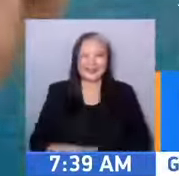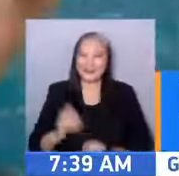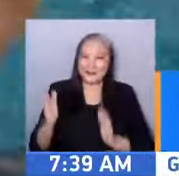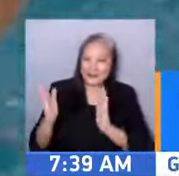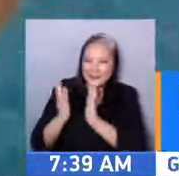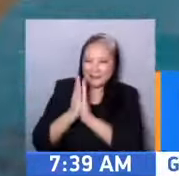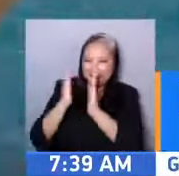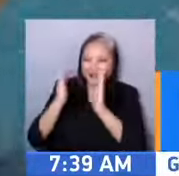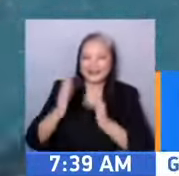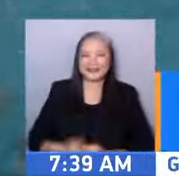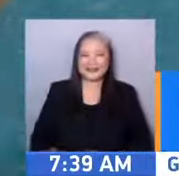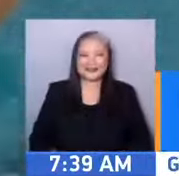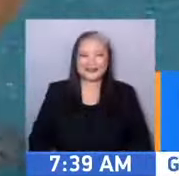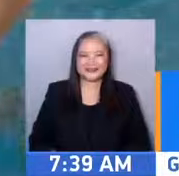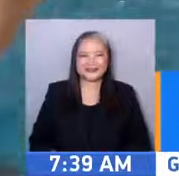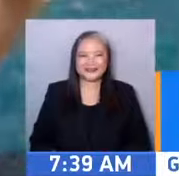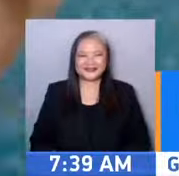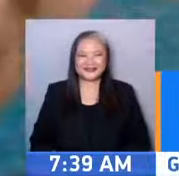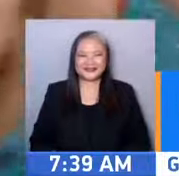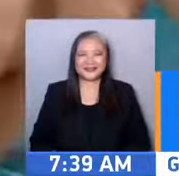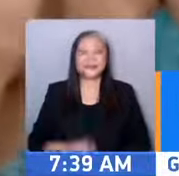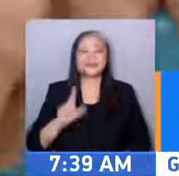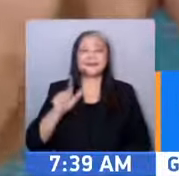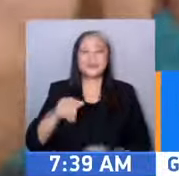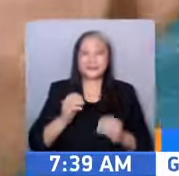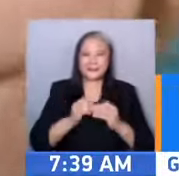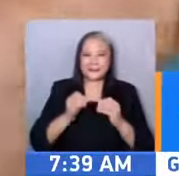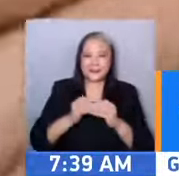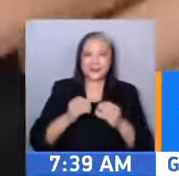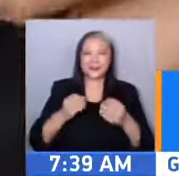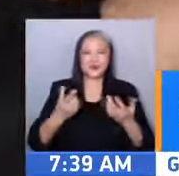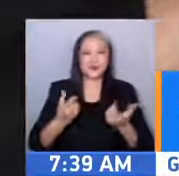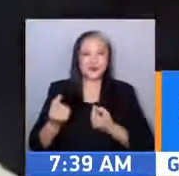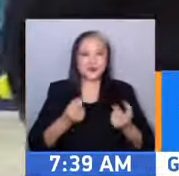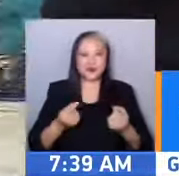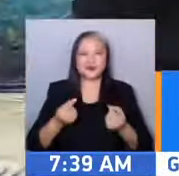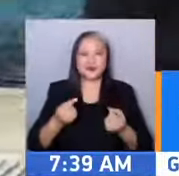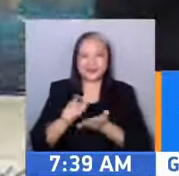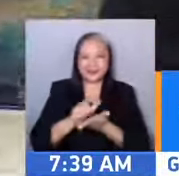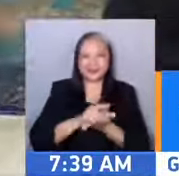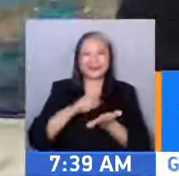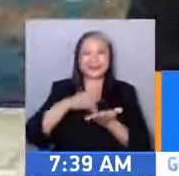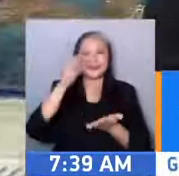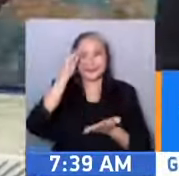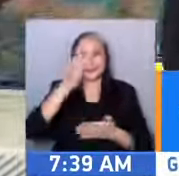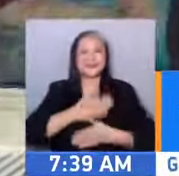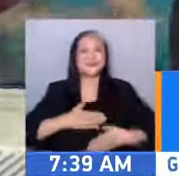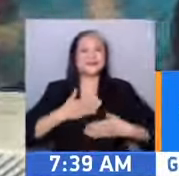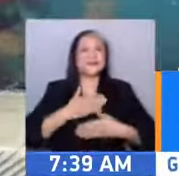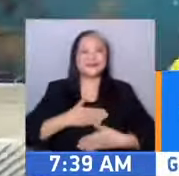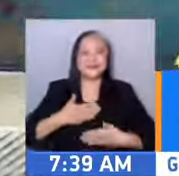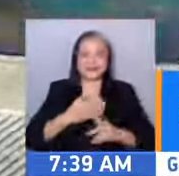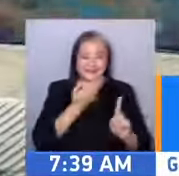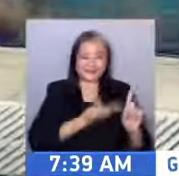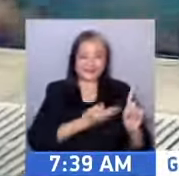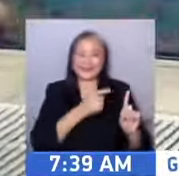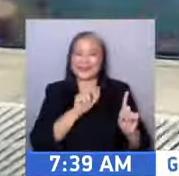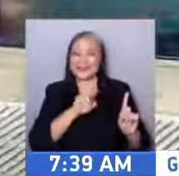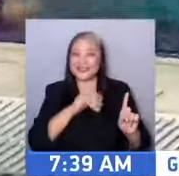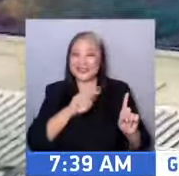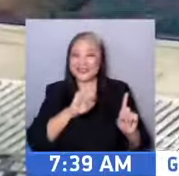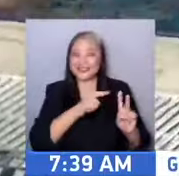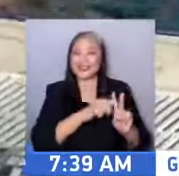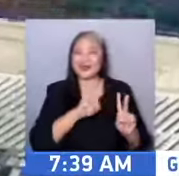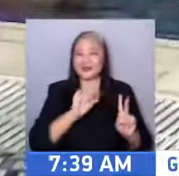ako. Mamaya, marami pa tayong mga gagawing lessons at matututo pa tayo. At mag-e-enjoy pa si Mr. Jean and Rosie. Kaya tutok na kayo dito sa inyong